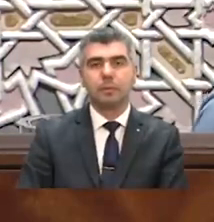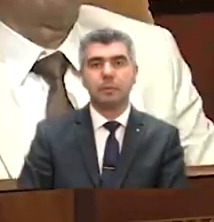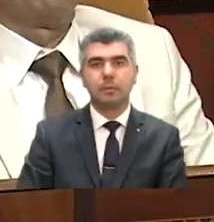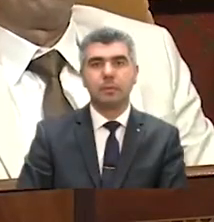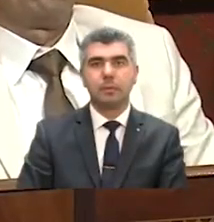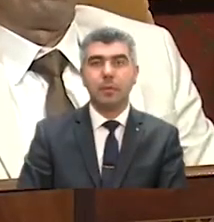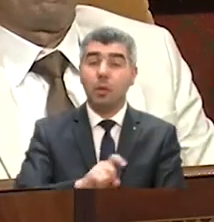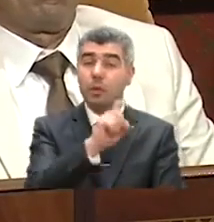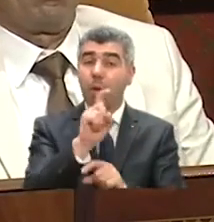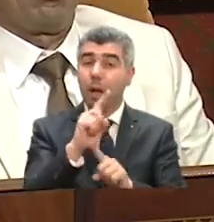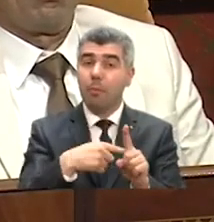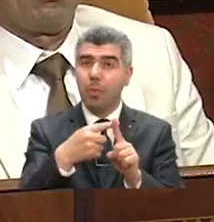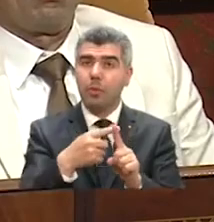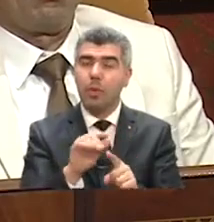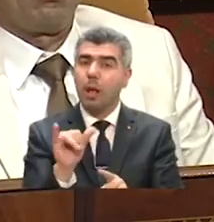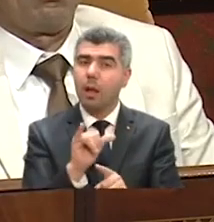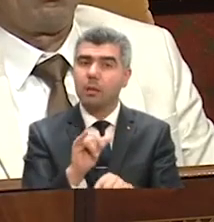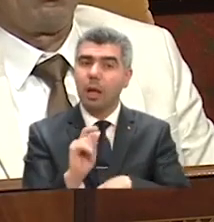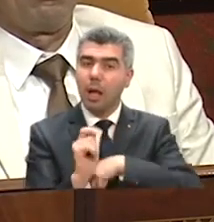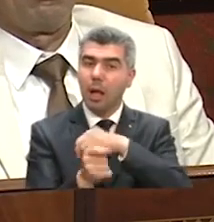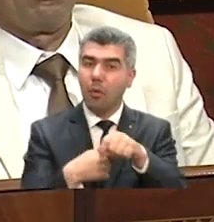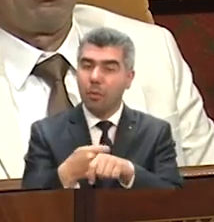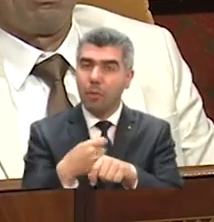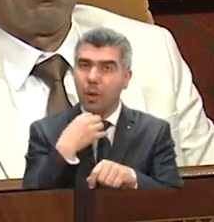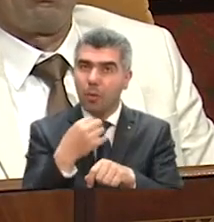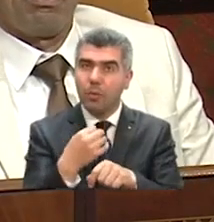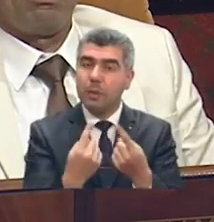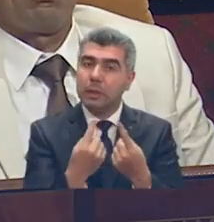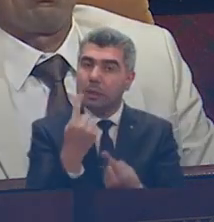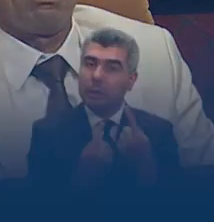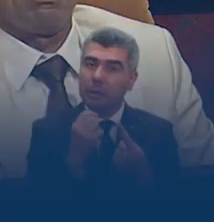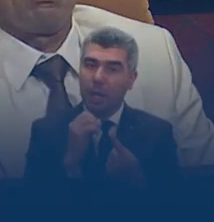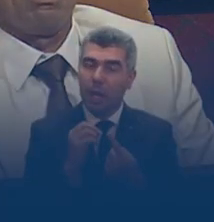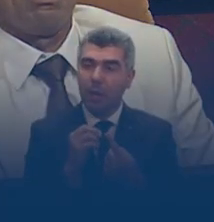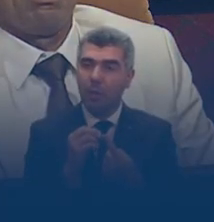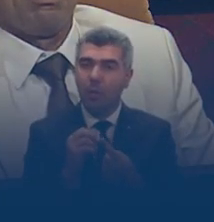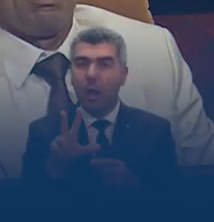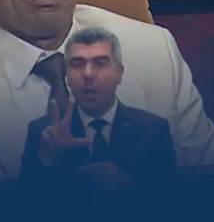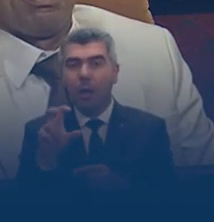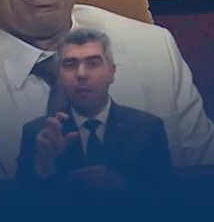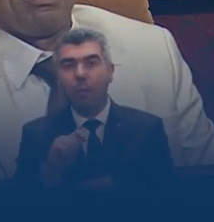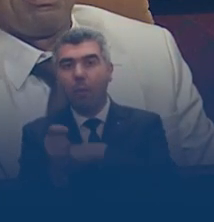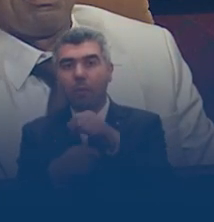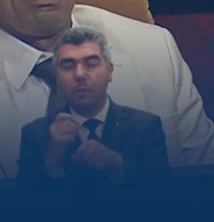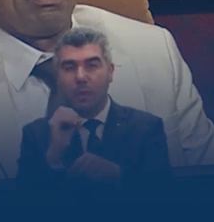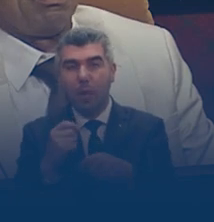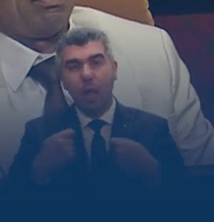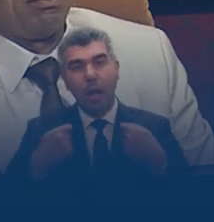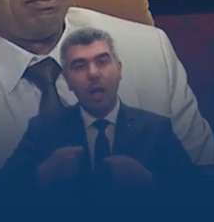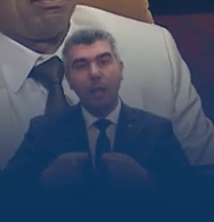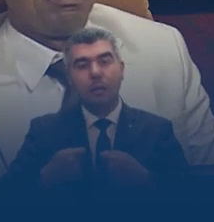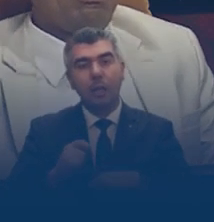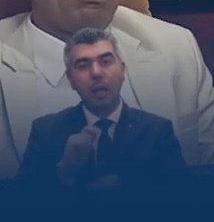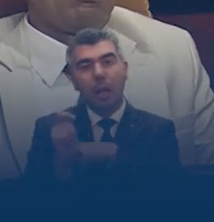صراحة السيد الوزير ما عرفتش علاش من عالم قروي كتكلم واش العالم القروي اللي كنعيش فيه انا ولا شي عالم قروي اخر. انا كنترأس جامعة قروية